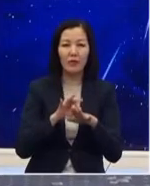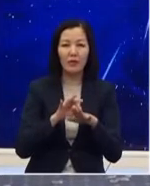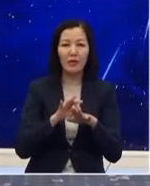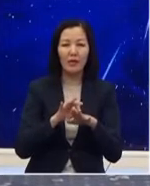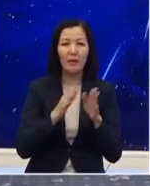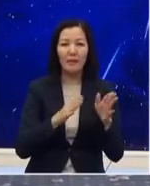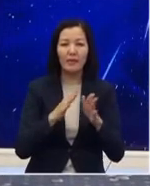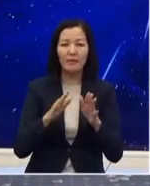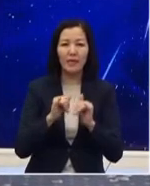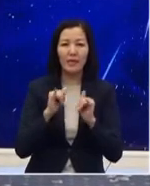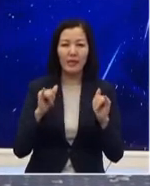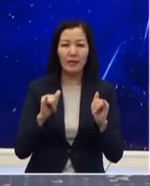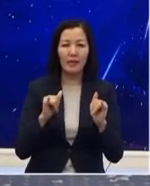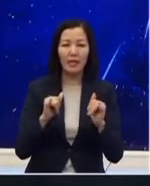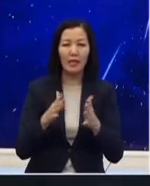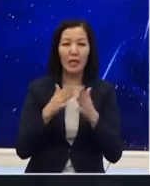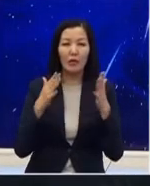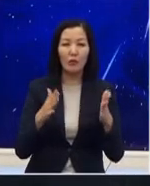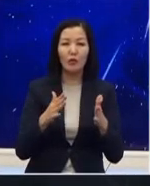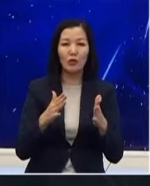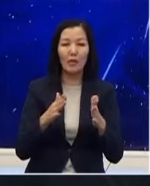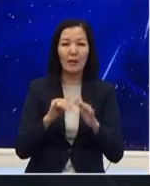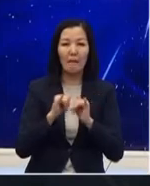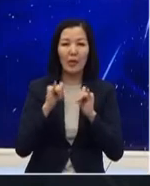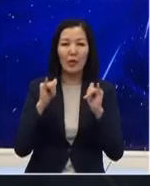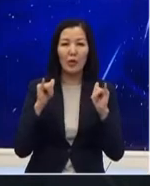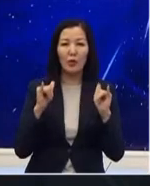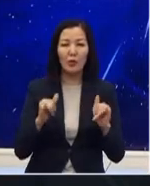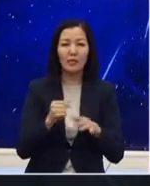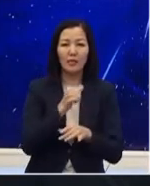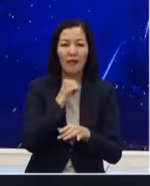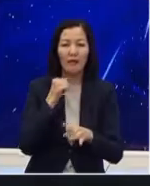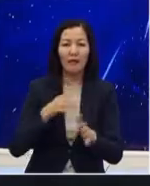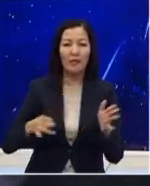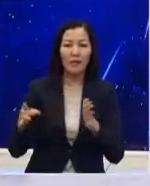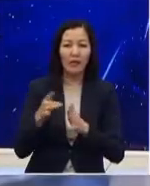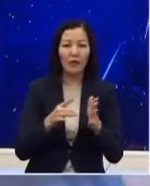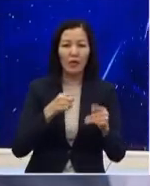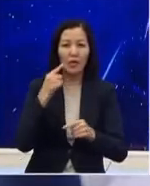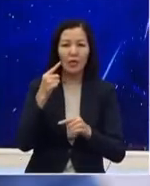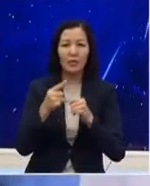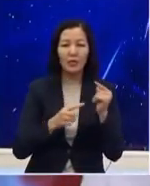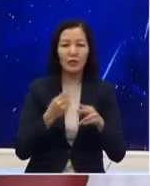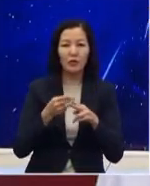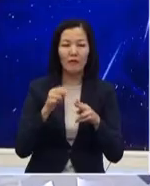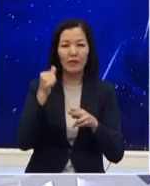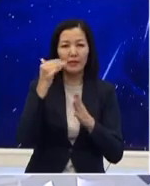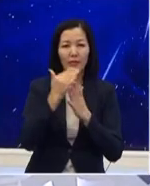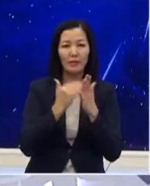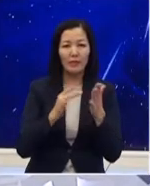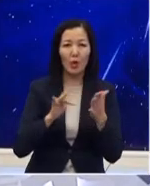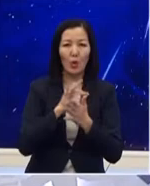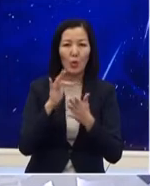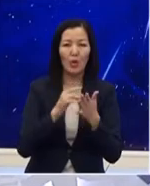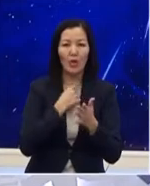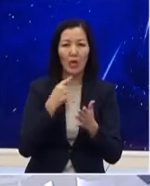инфекции постепенно набирают обороты. Наибольший прирост отмечается в Талгарском районе. Следующие в этом списке – город